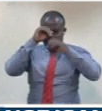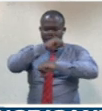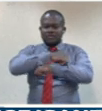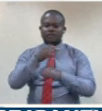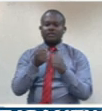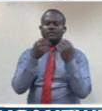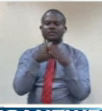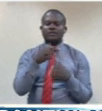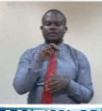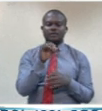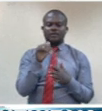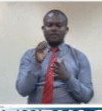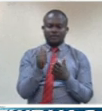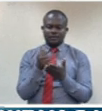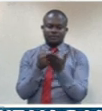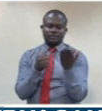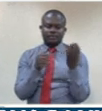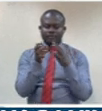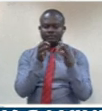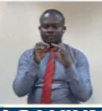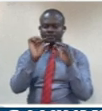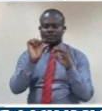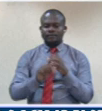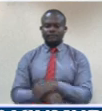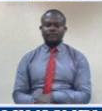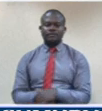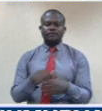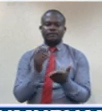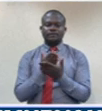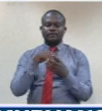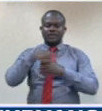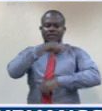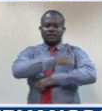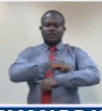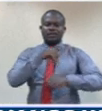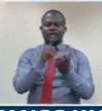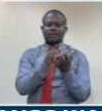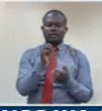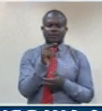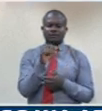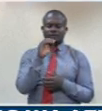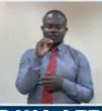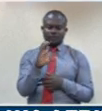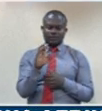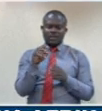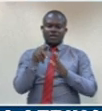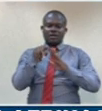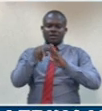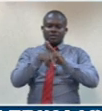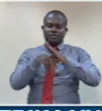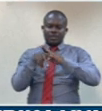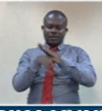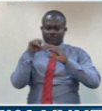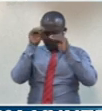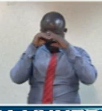angana iki? Gloria Mukamabano babitunyiriramo muri make. Nibyo, mu mashuri Dr. Monique Nsanzabaganwa amashuri abanza n'ayisumbuye yize